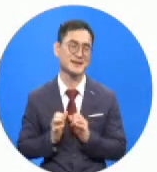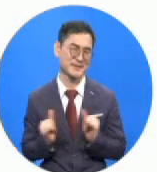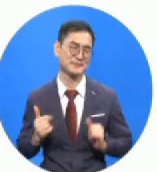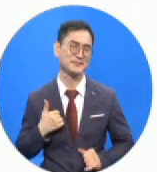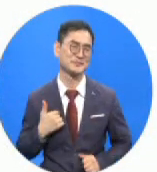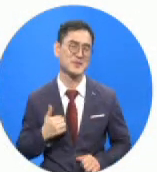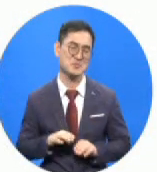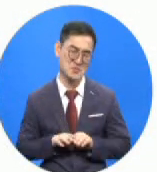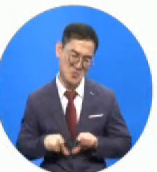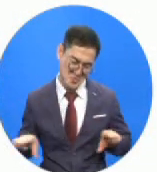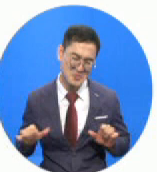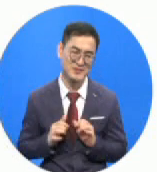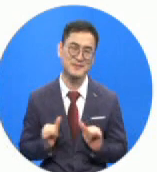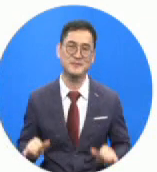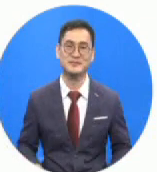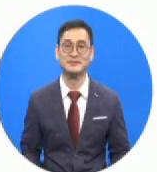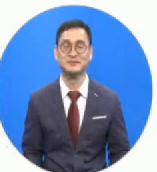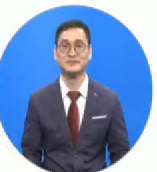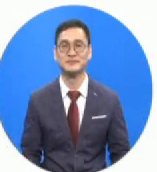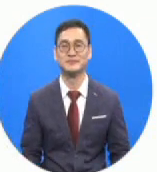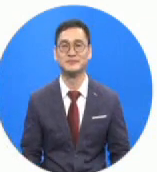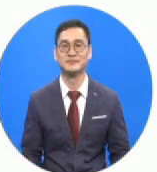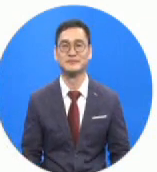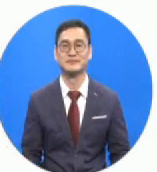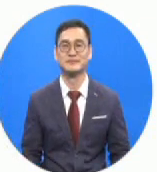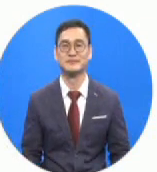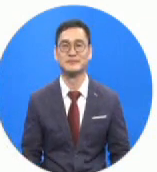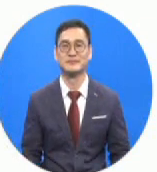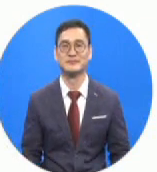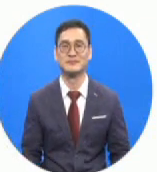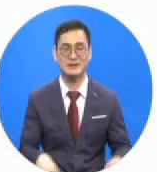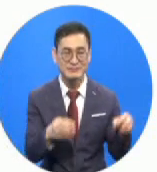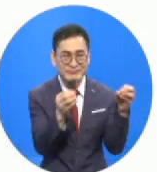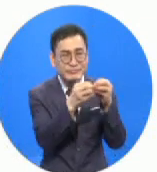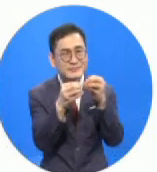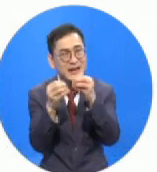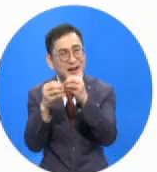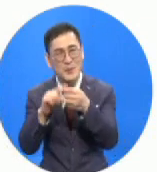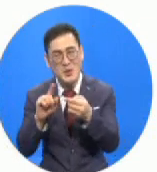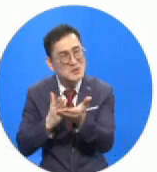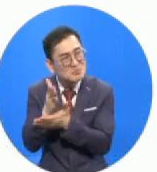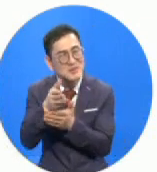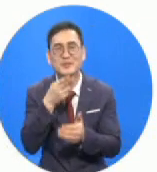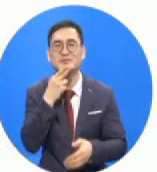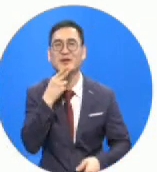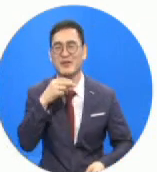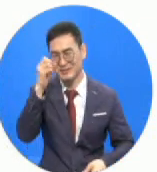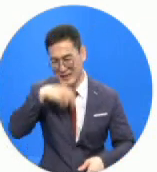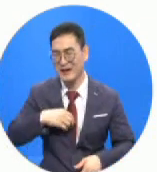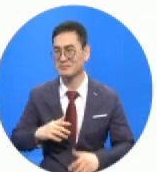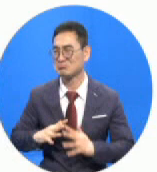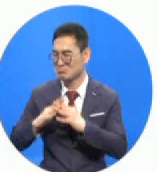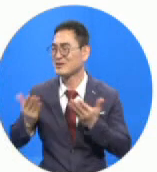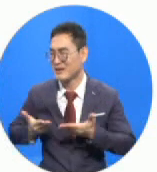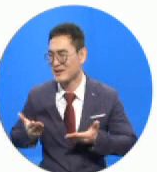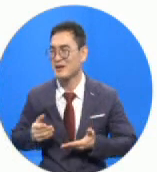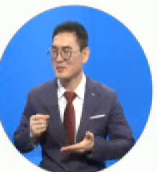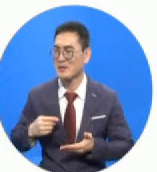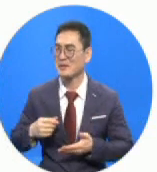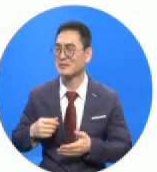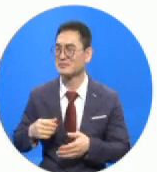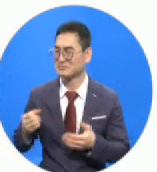한국이고 인터뷰에서도 그리고 관련된 일어나지 않는 박보 걸 급증 이다 그 진 이라는 필명을 쓰고 대치는